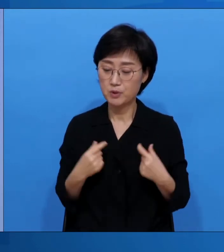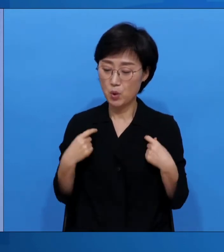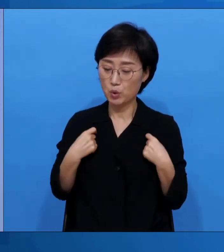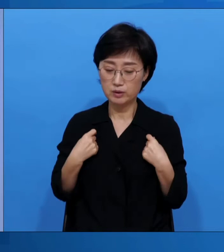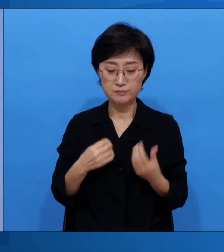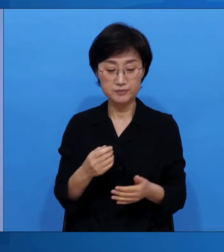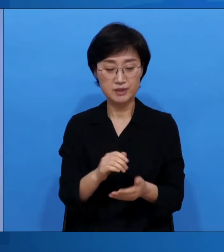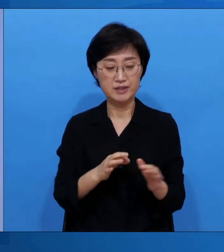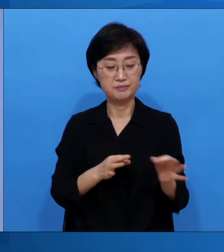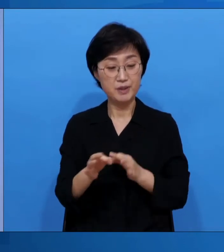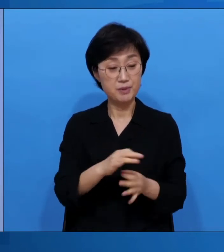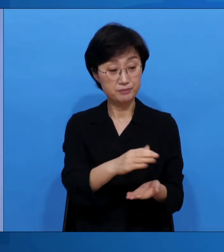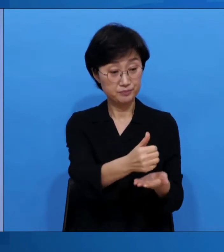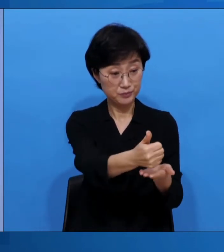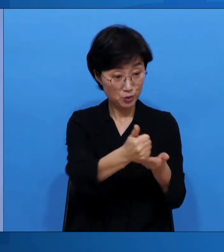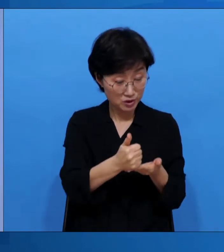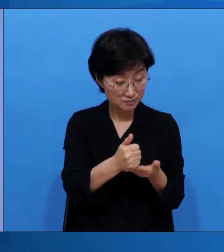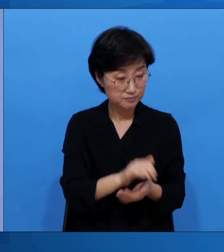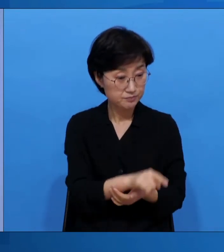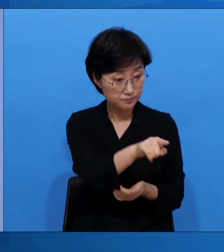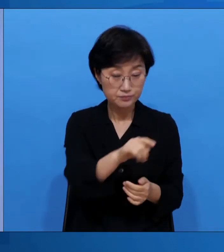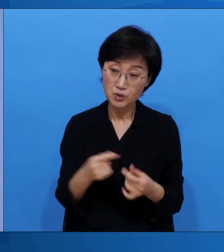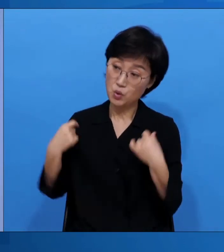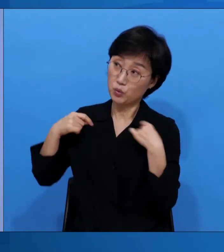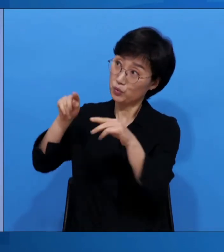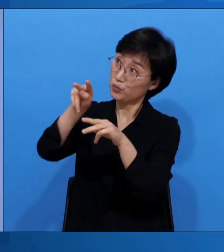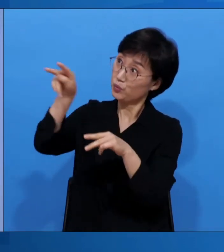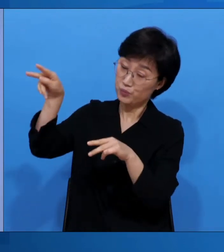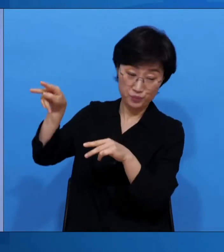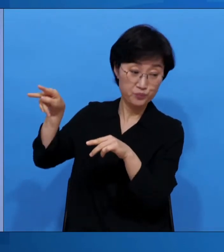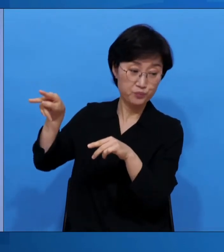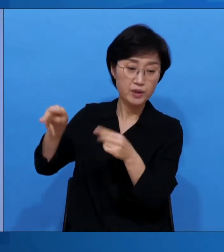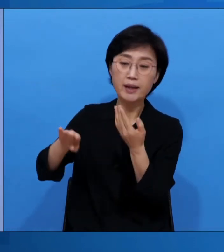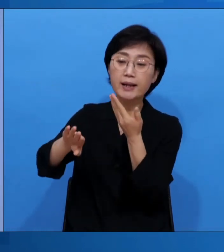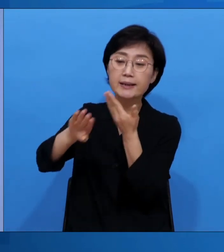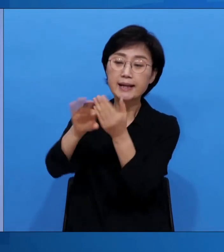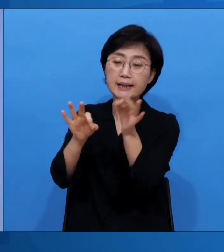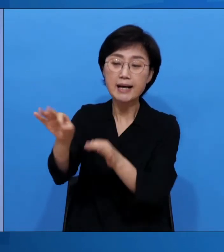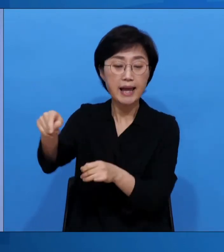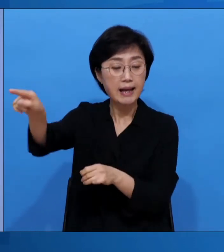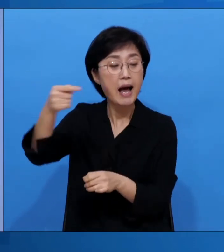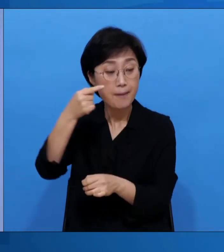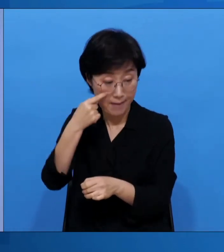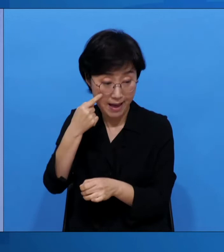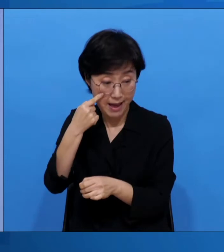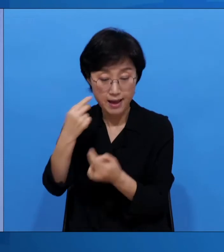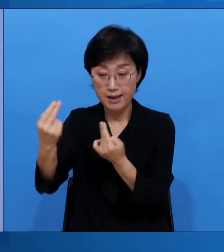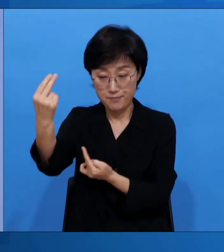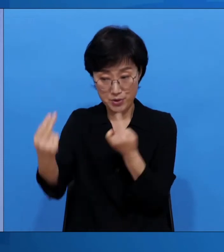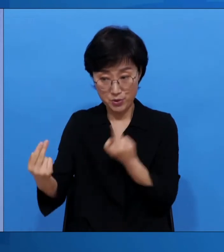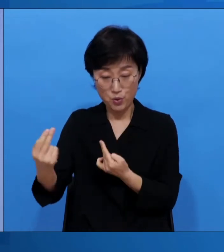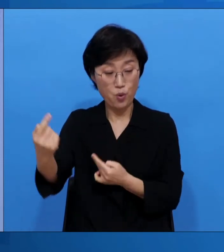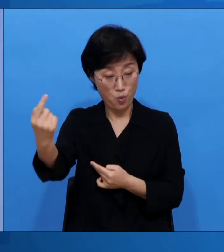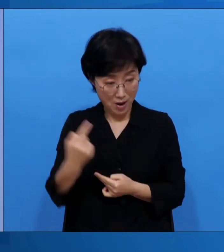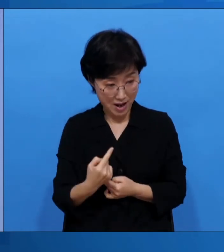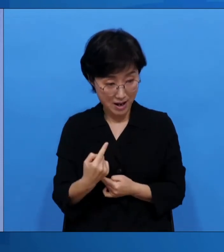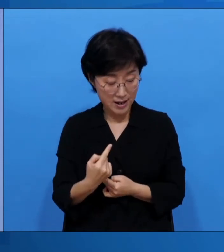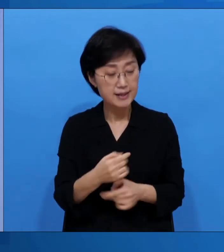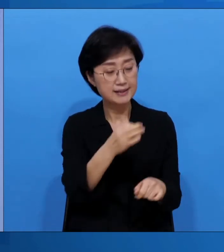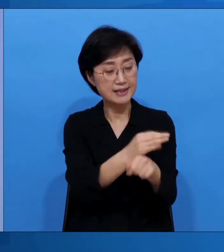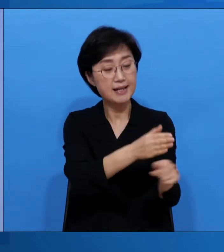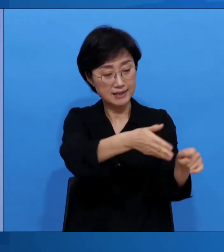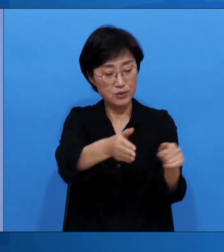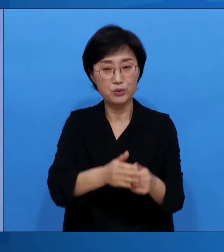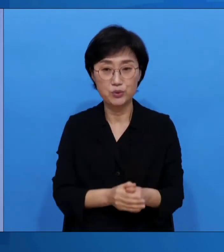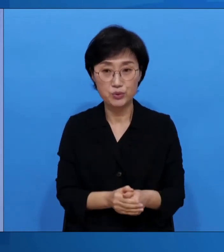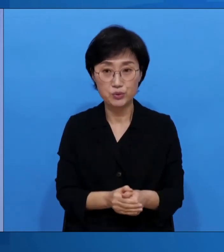이게 딴 데 다 물어보고 와서 사라고. And as they sell off these clothes, they say, if you want to, you could go somewhere else and see how much it is and come back later. 팔